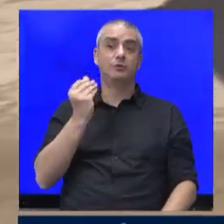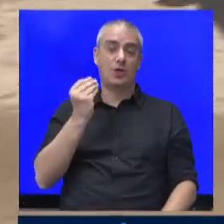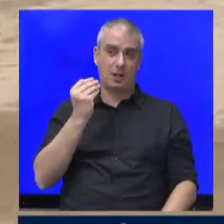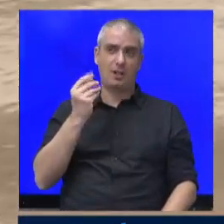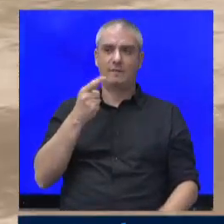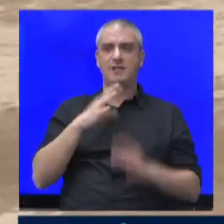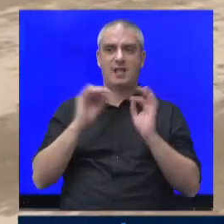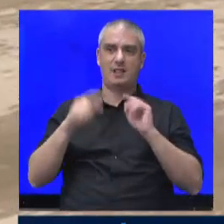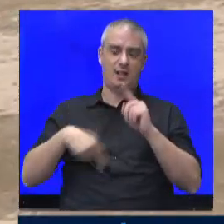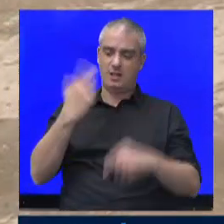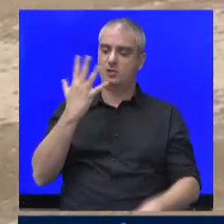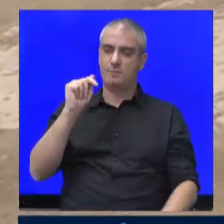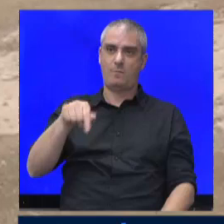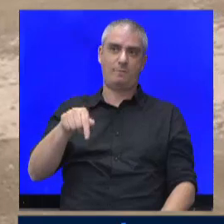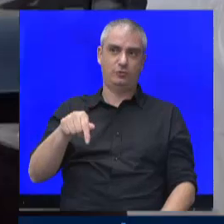חמישי.